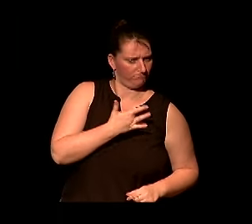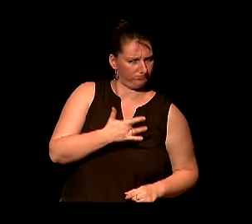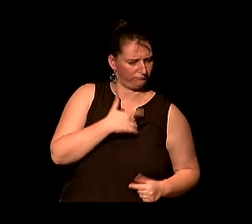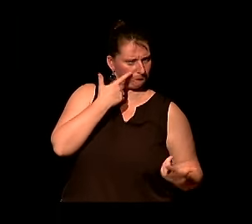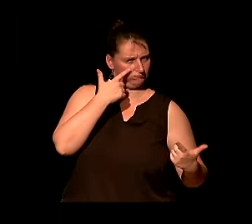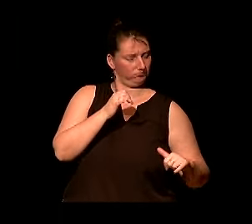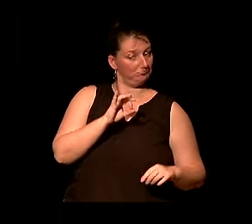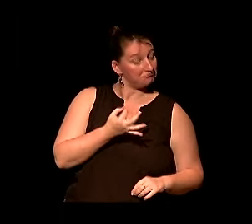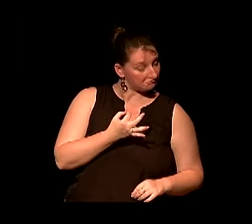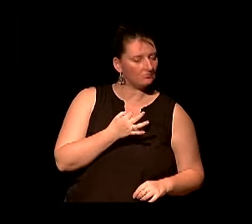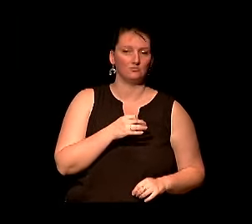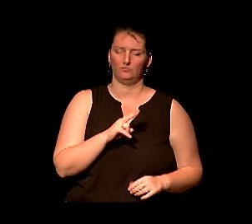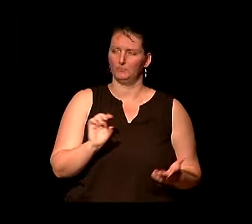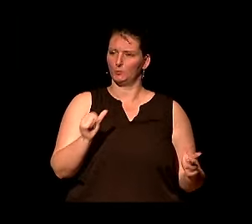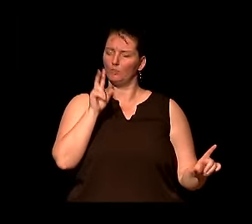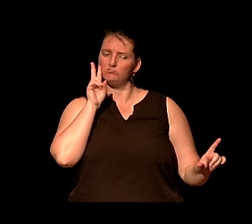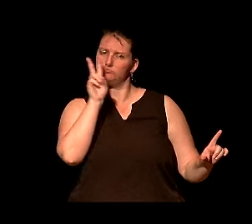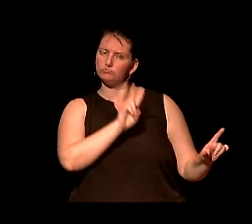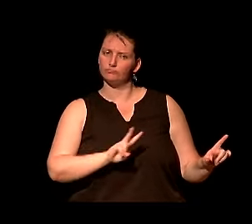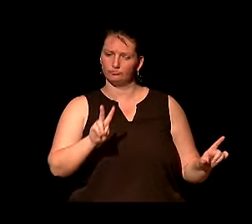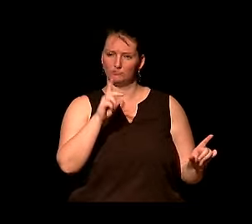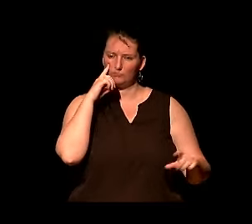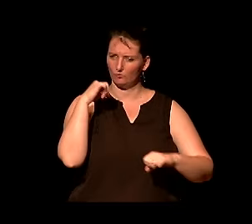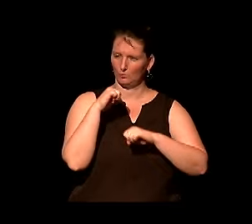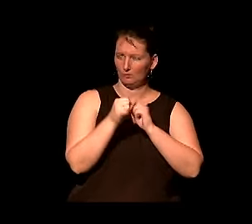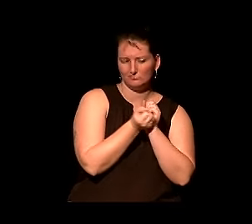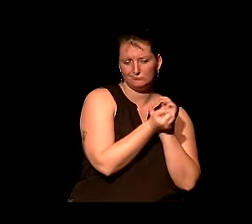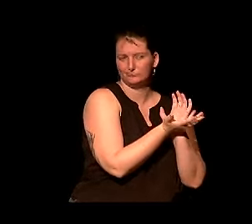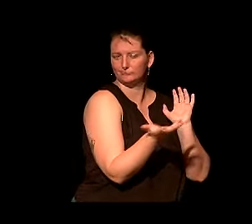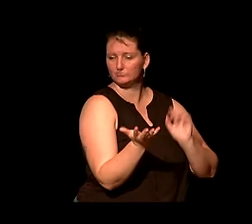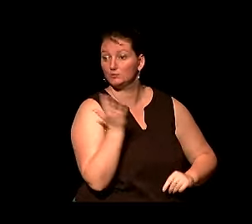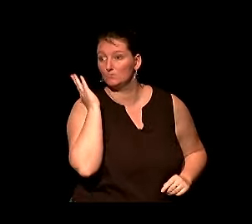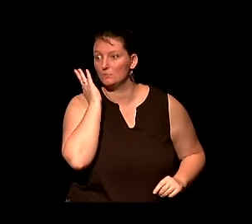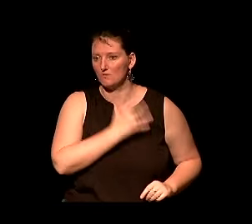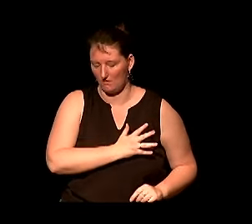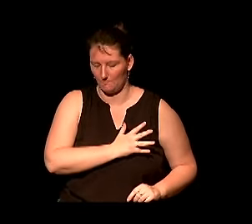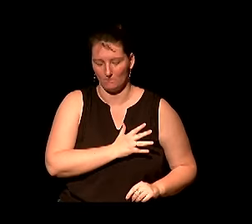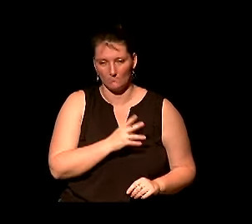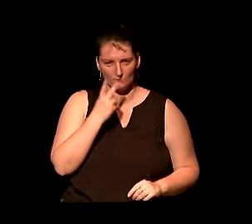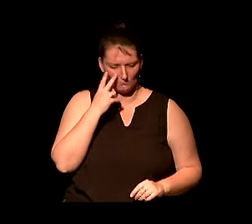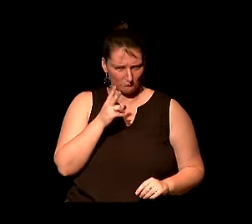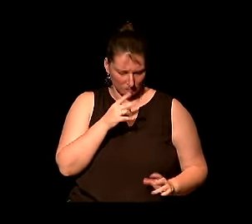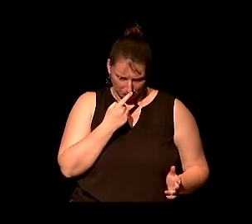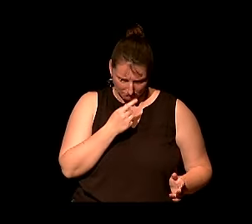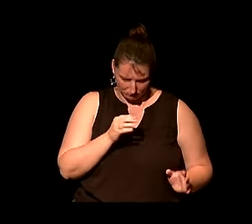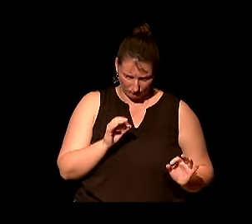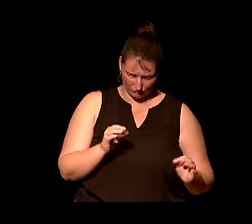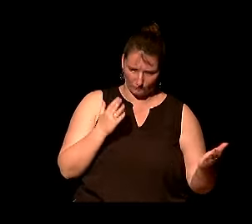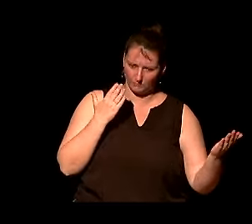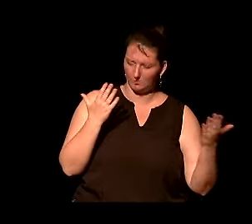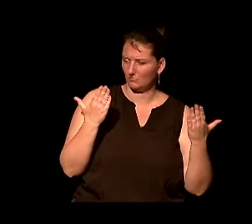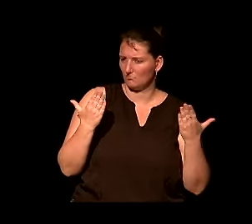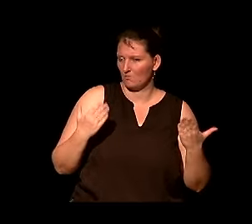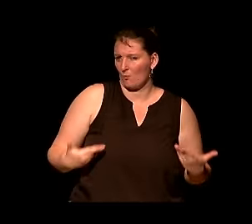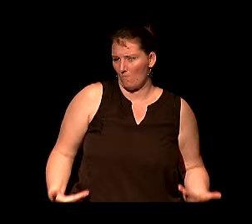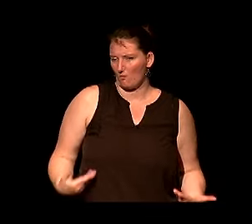notable au premier abord, c'est cette gamme de couleurs. Le fait qu'on est très loin des